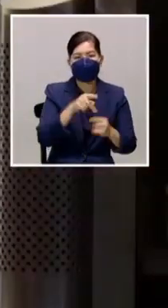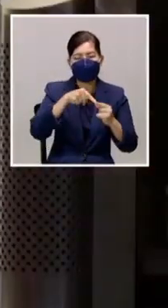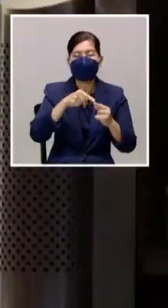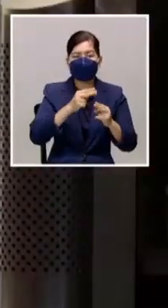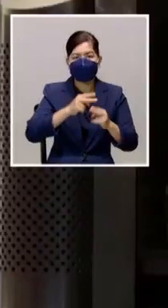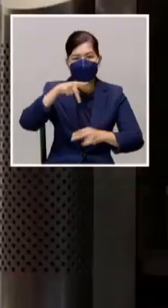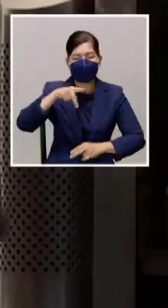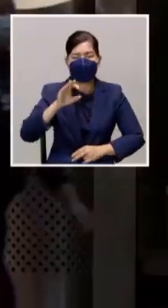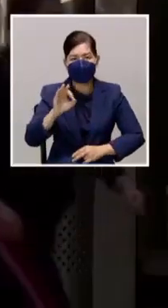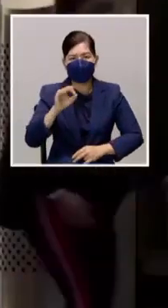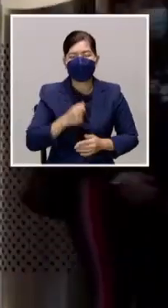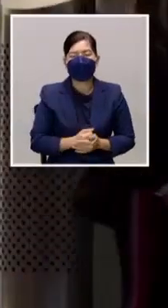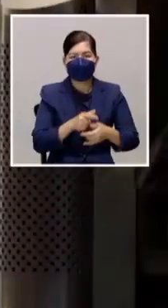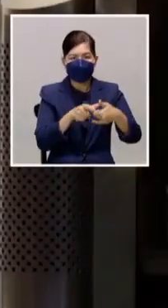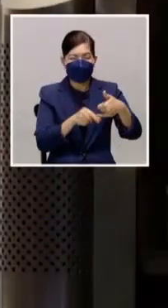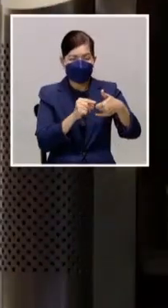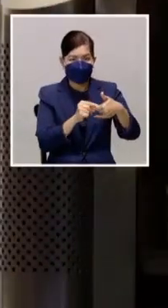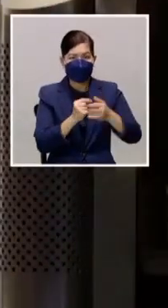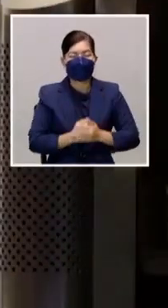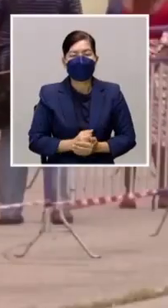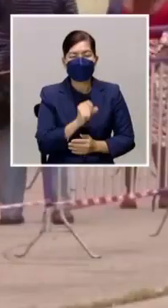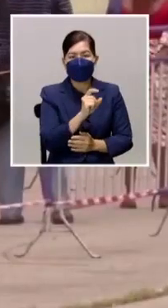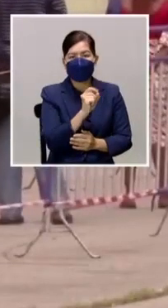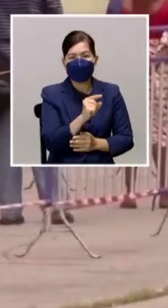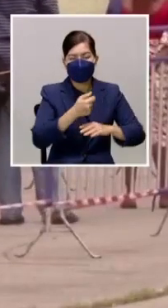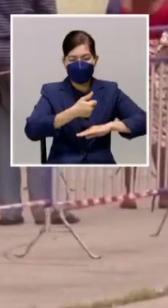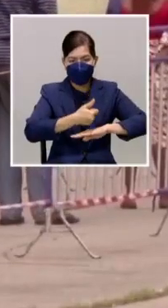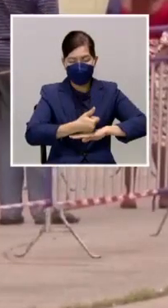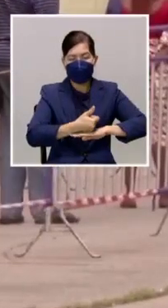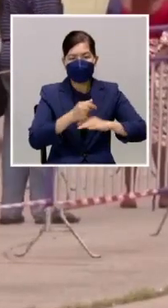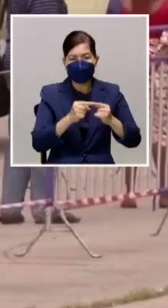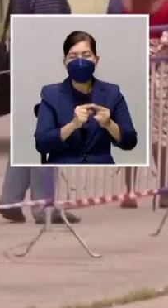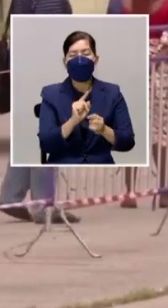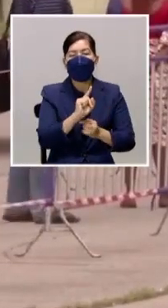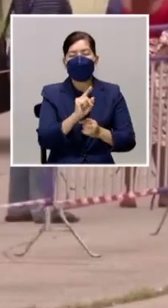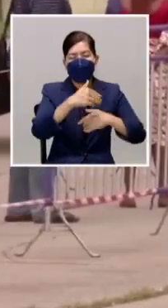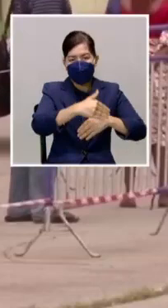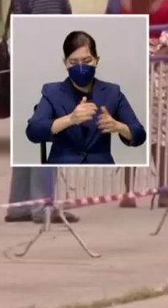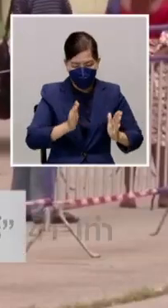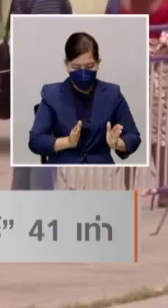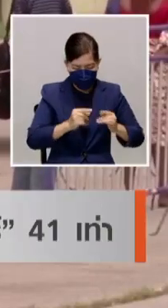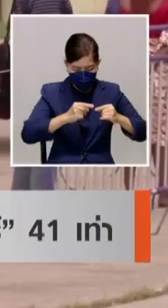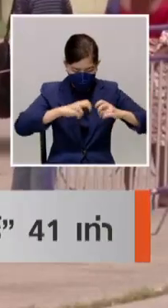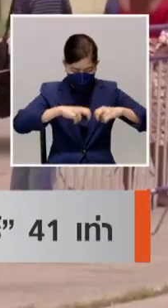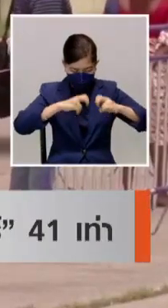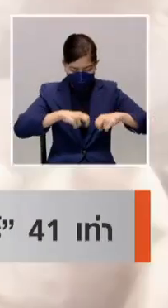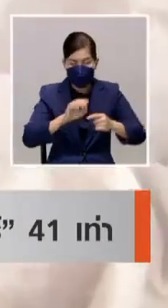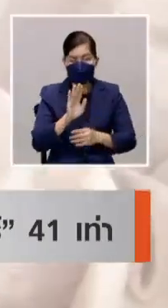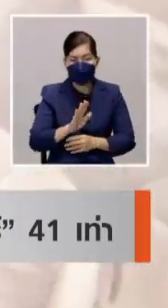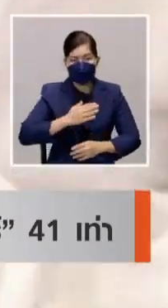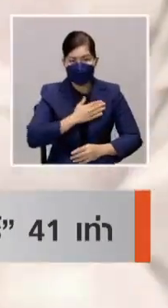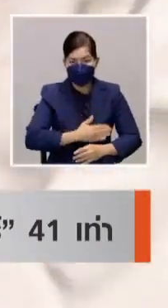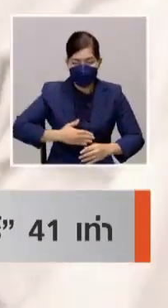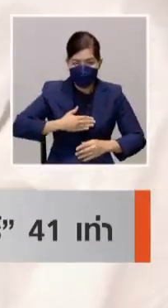เซอร์โดยศาสตราจารย์อเล็กซ์ซีโกลหัวหน้านักวิจัยห้องปฏิบัติการแห่งสถาบันวิจัยสุขภาพของแอฟริก